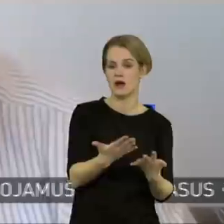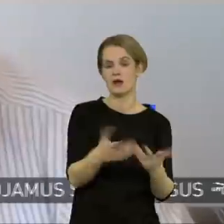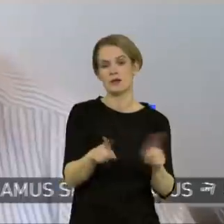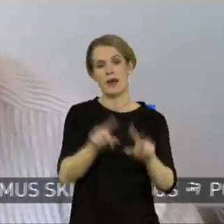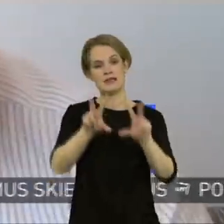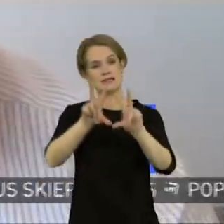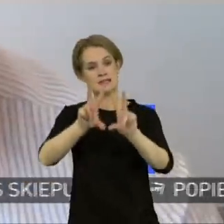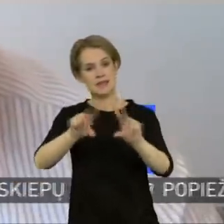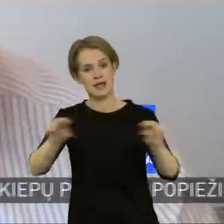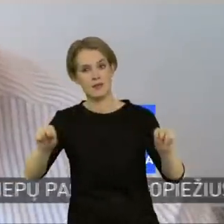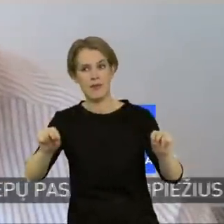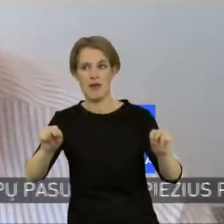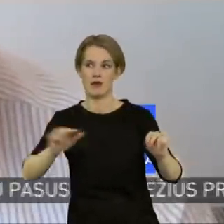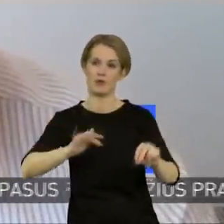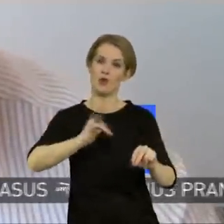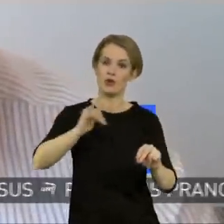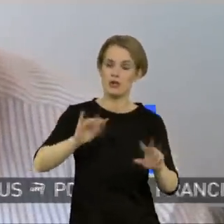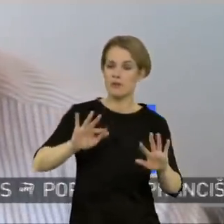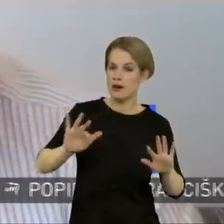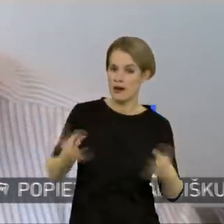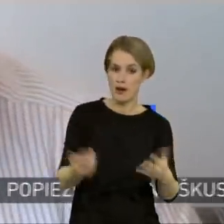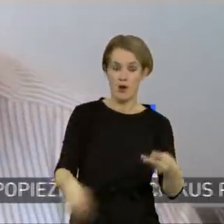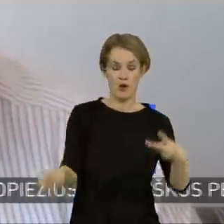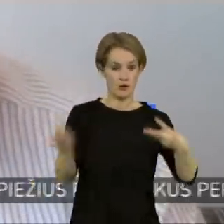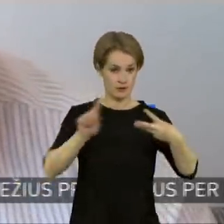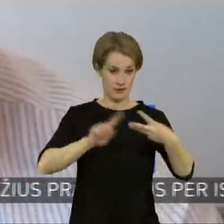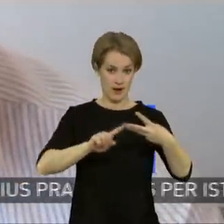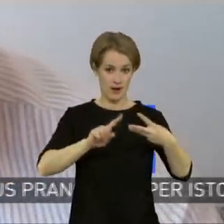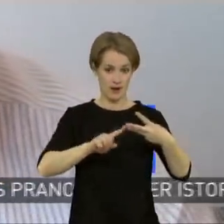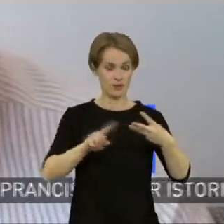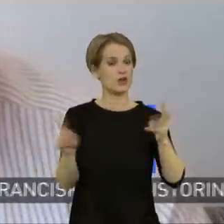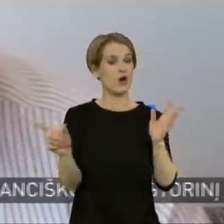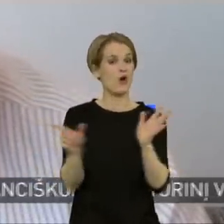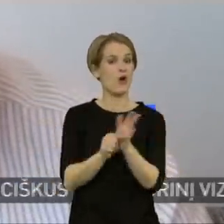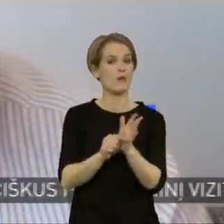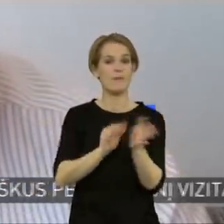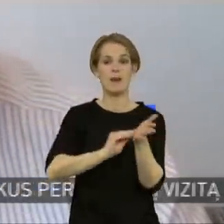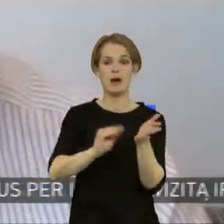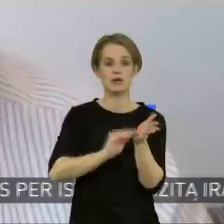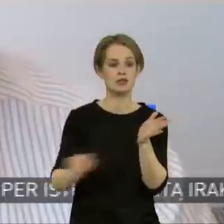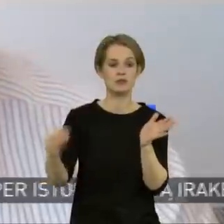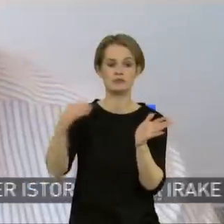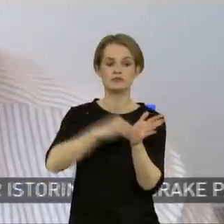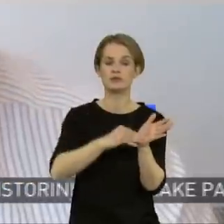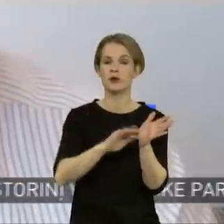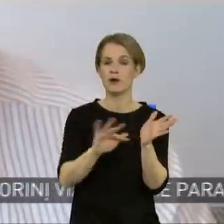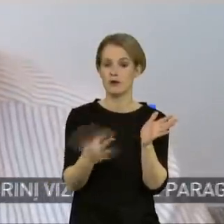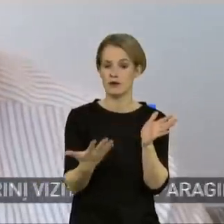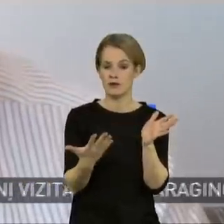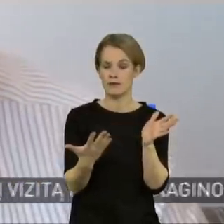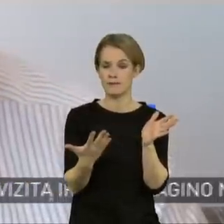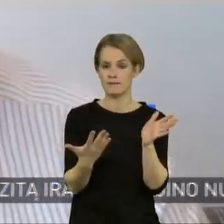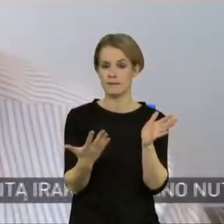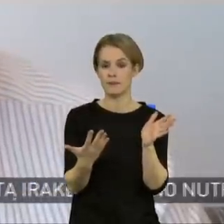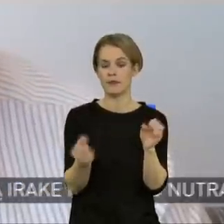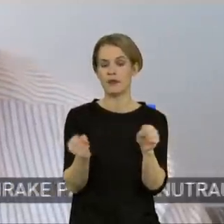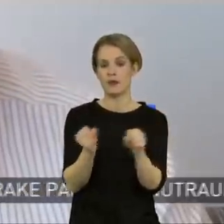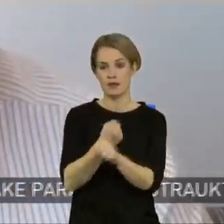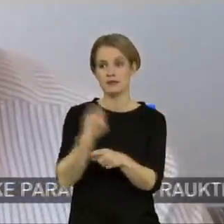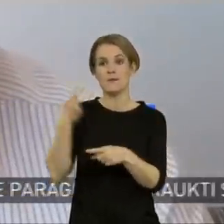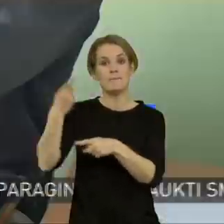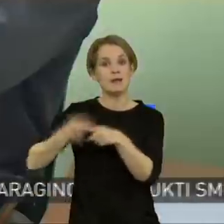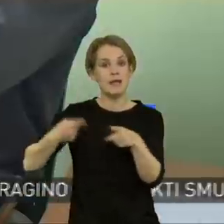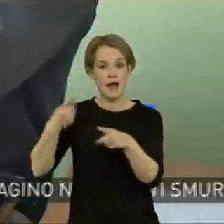norit, galit pavadinti. Trečia, būtinai turi būti įvardintos tos priemonės, kuriomis tie dalykai